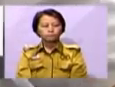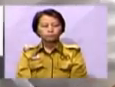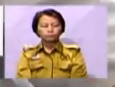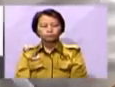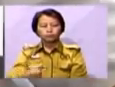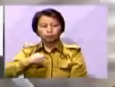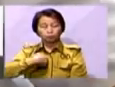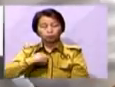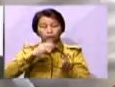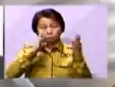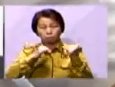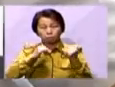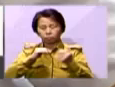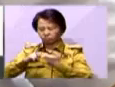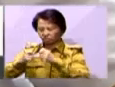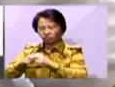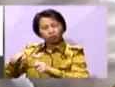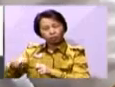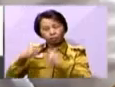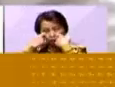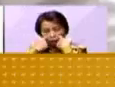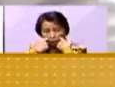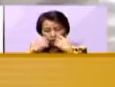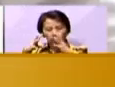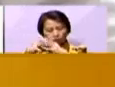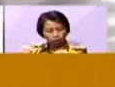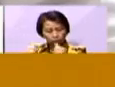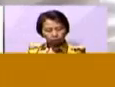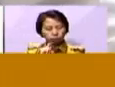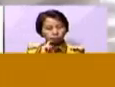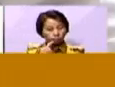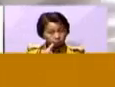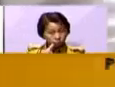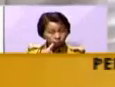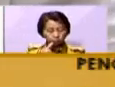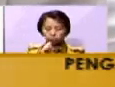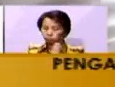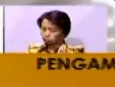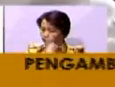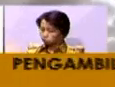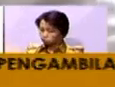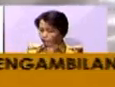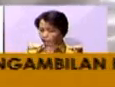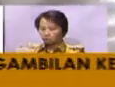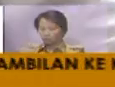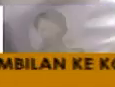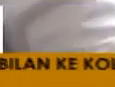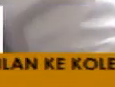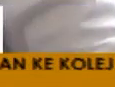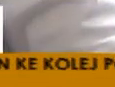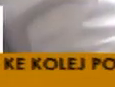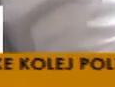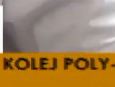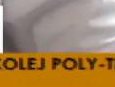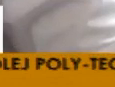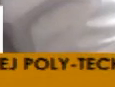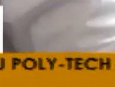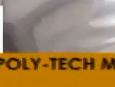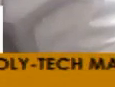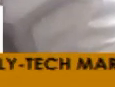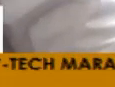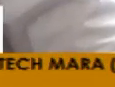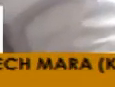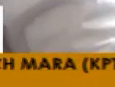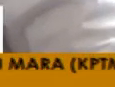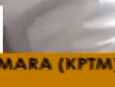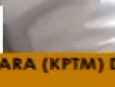Saya harap perkara ini ditangani oleh mereka dengan serius. Jangan ada double standard berlaku kerana perbezaan agama.